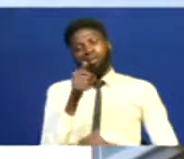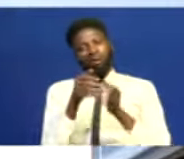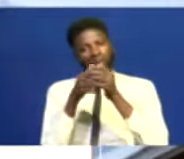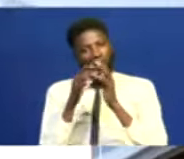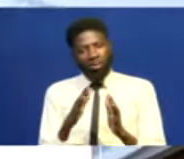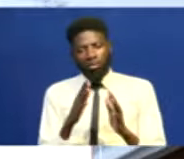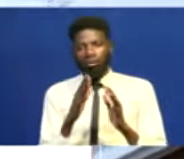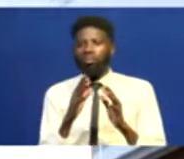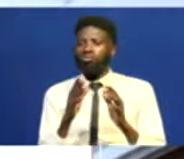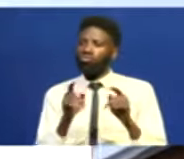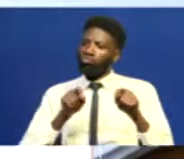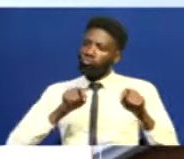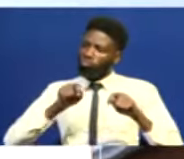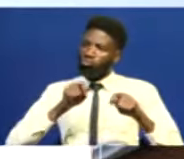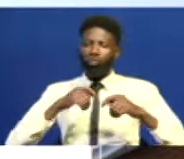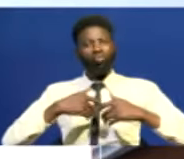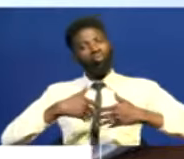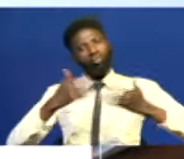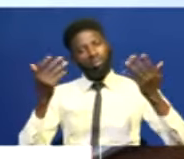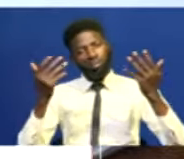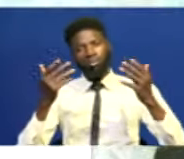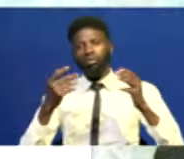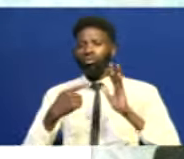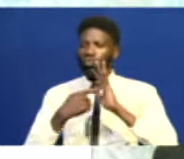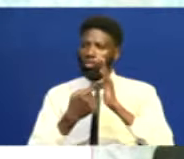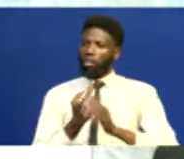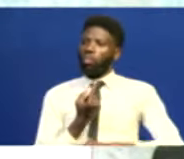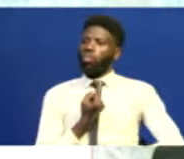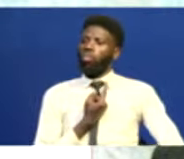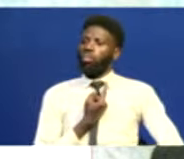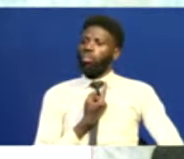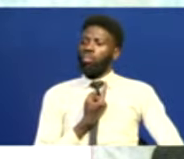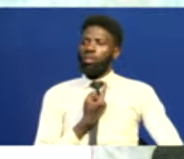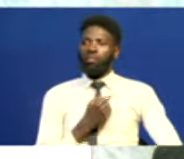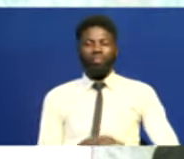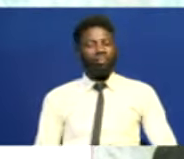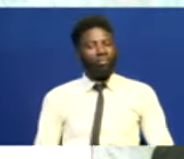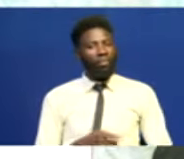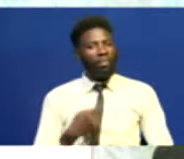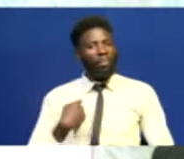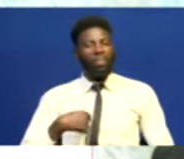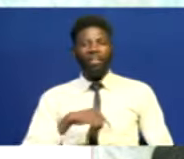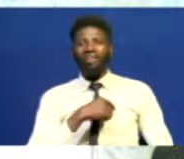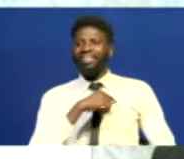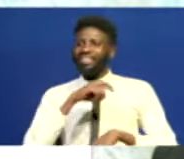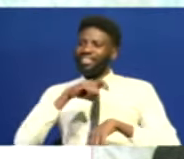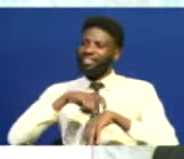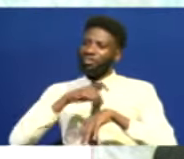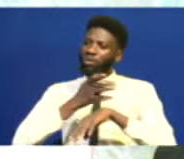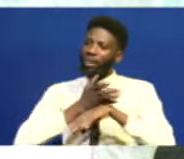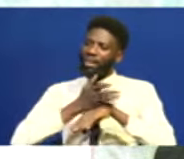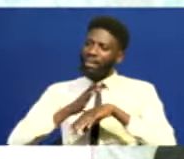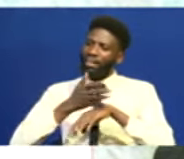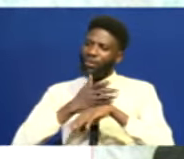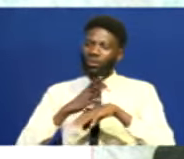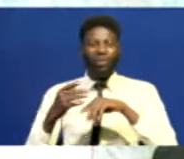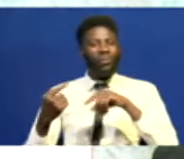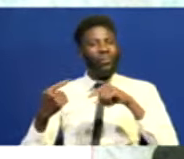wa kaunti hiyo na kudhihirisha uongozi wa kiimla. Hatuna nafasi ya kupoteza na